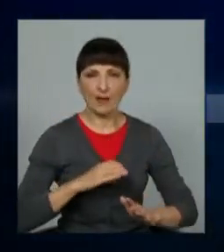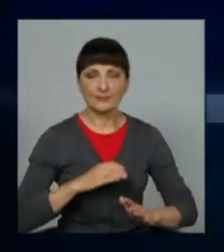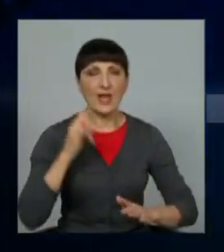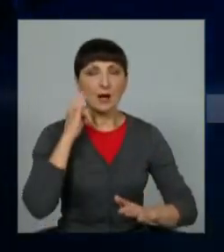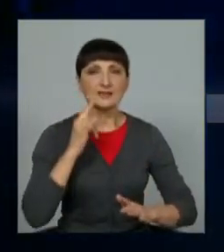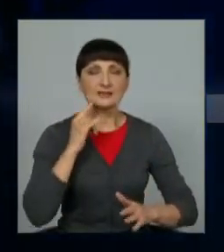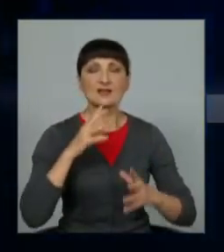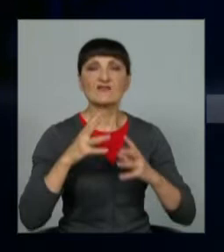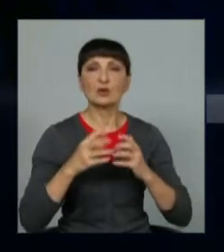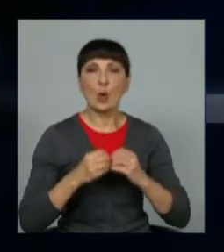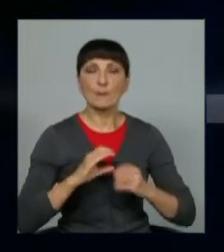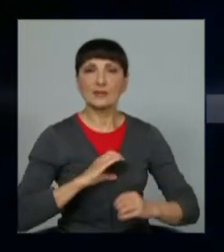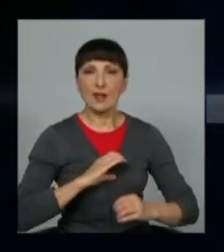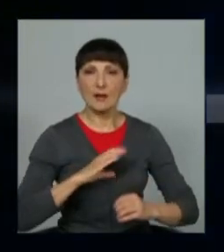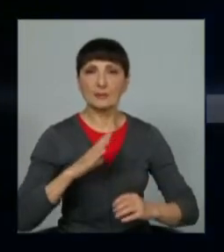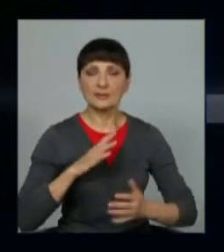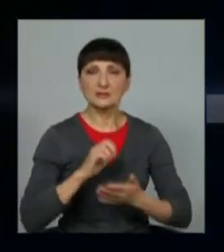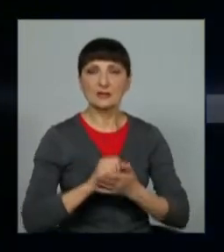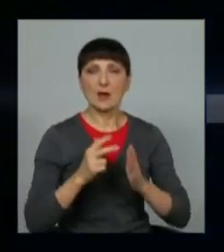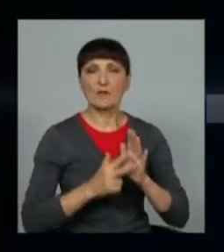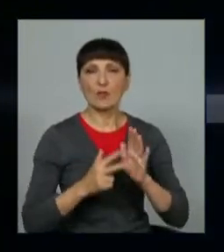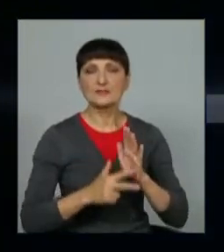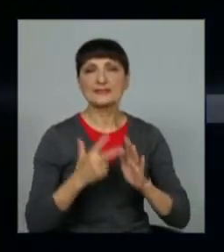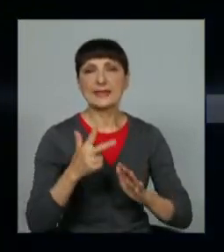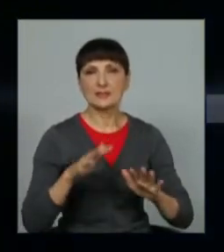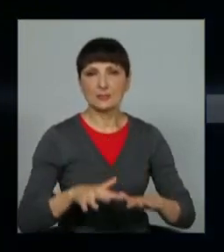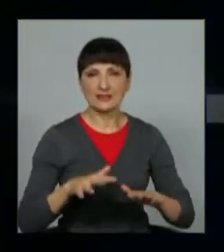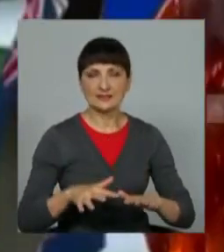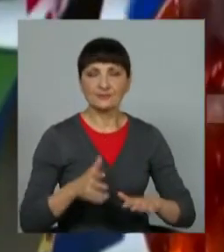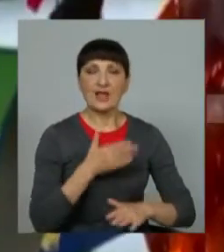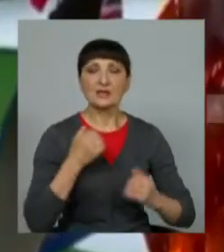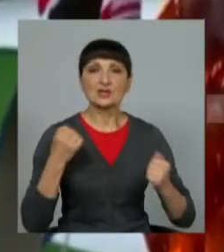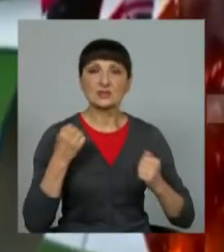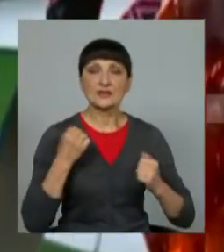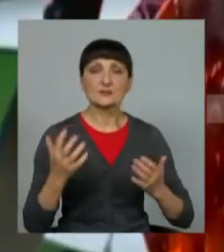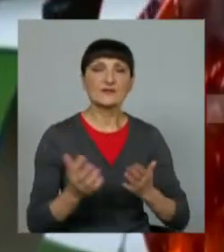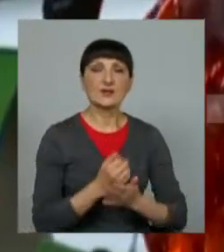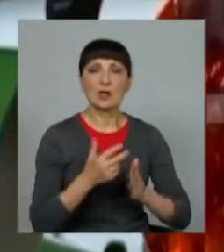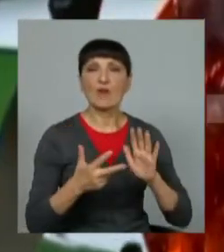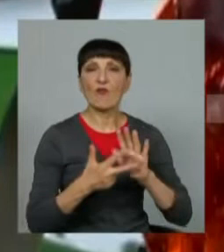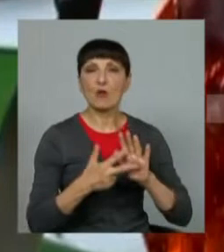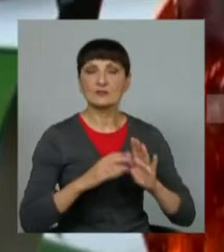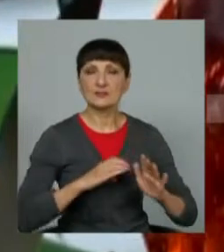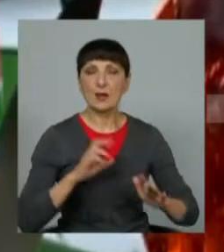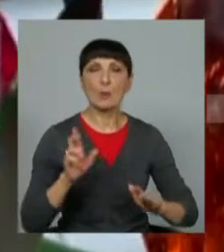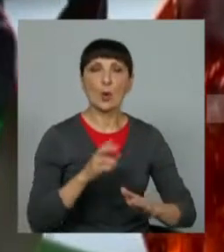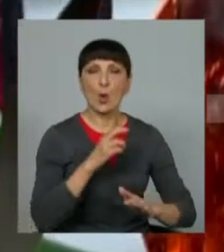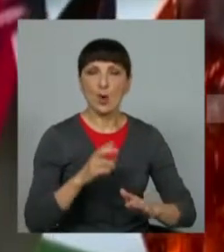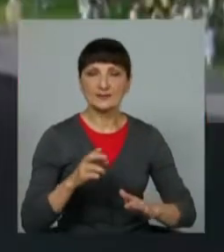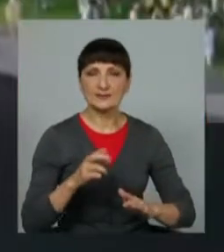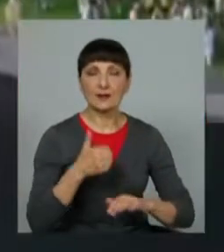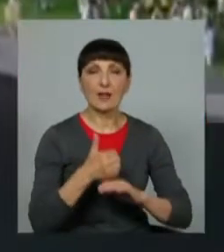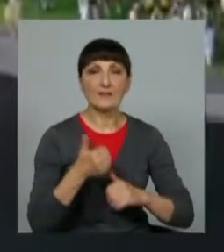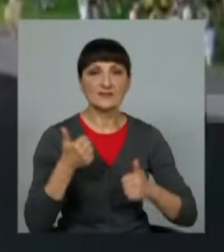Казахстан в итоговом медальном зачете занял 83 место. Наши спортсмены выиграли 8 медалей. Бронзовыми призерами